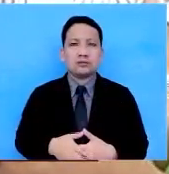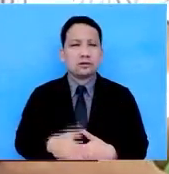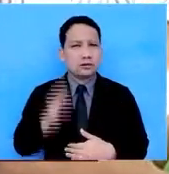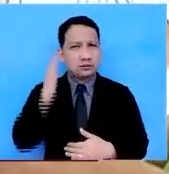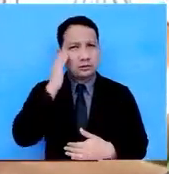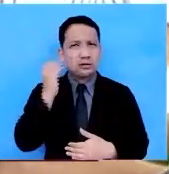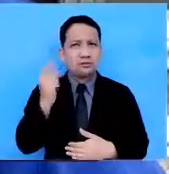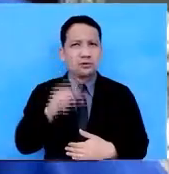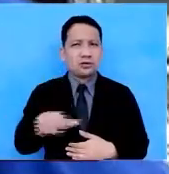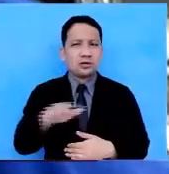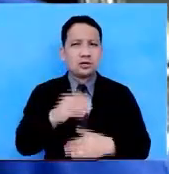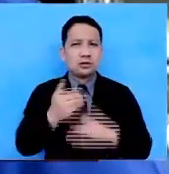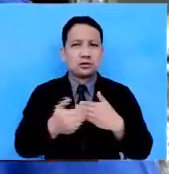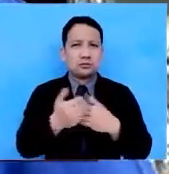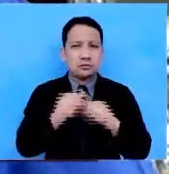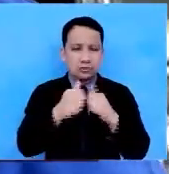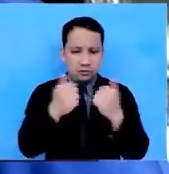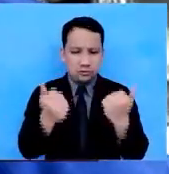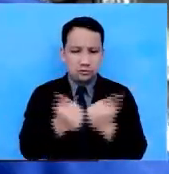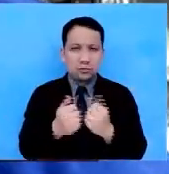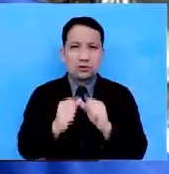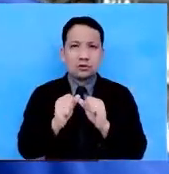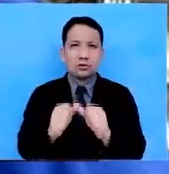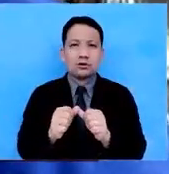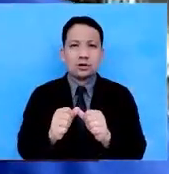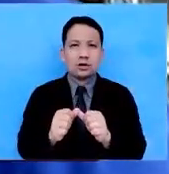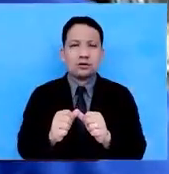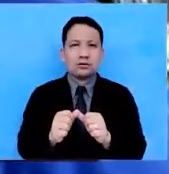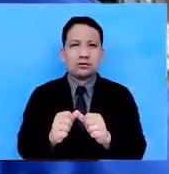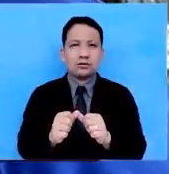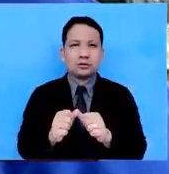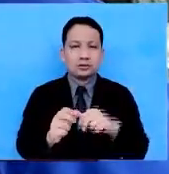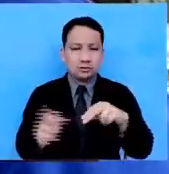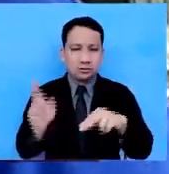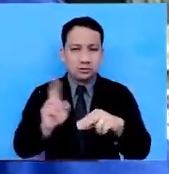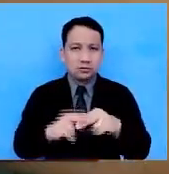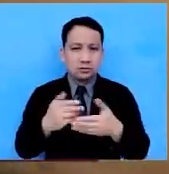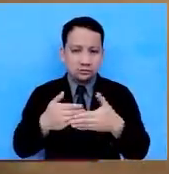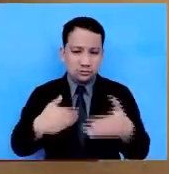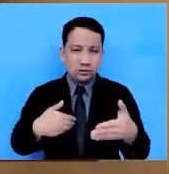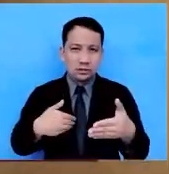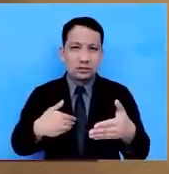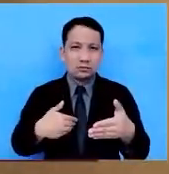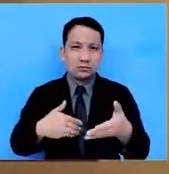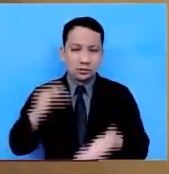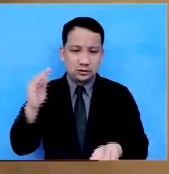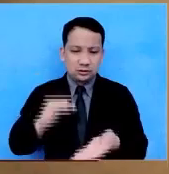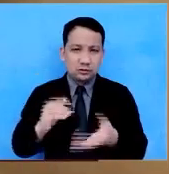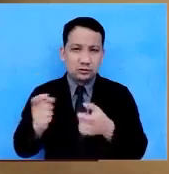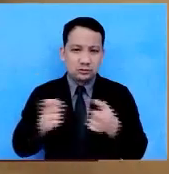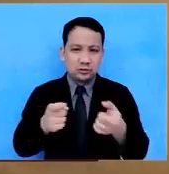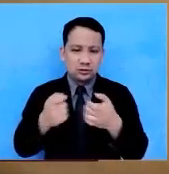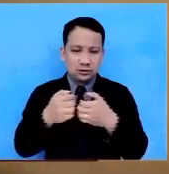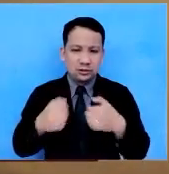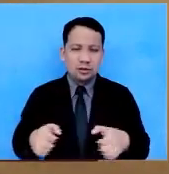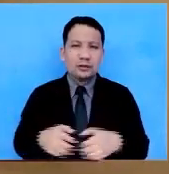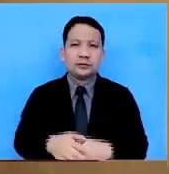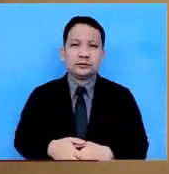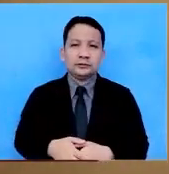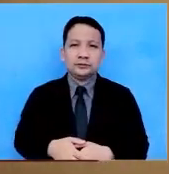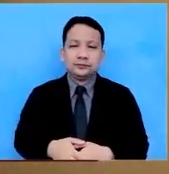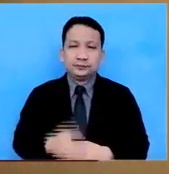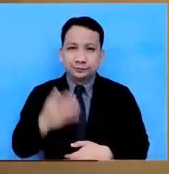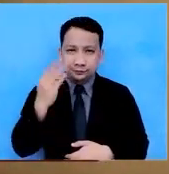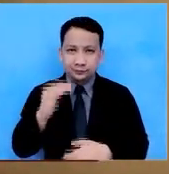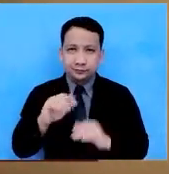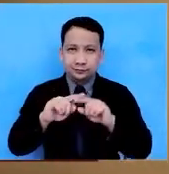of Bakers Association, tugunan na ang taas presyo bago ito mauwi sa krisis sa itlog. Yung mga heavily